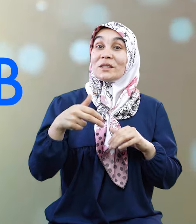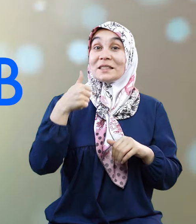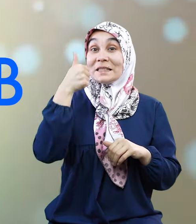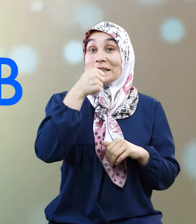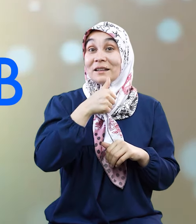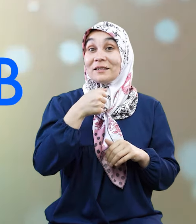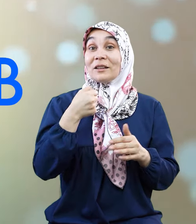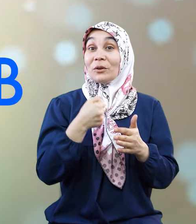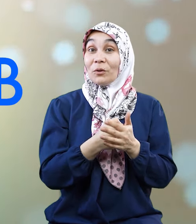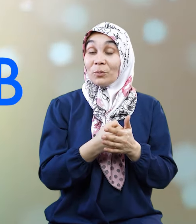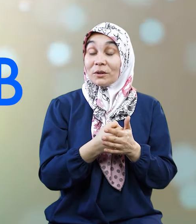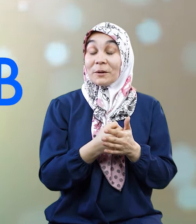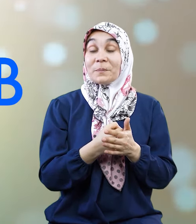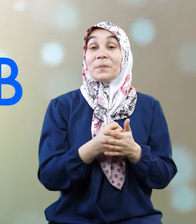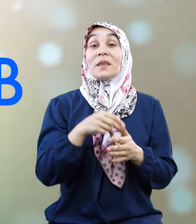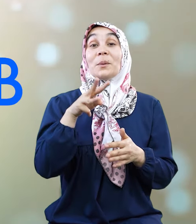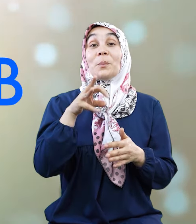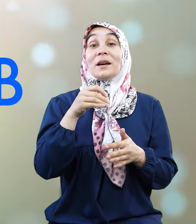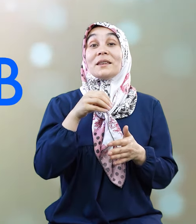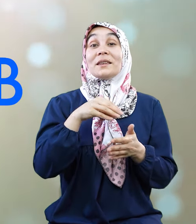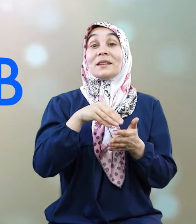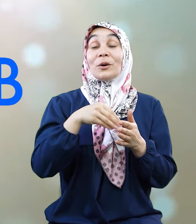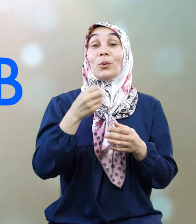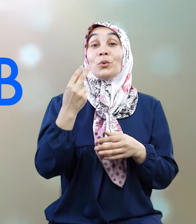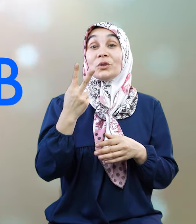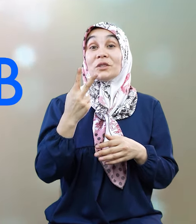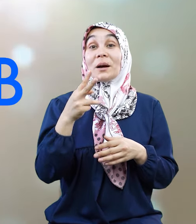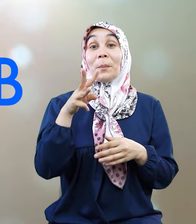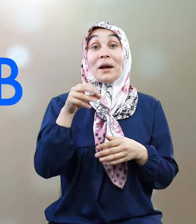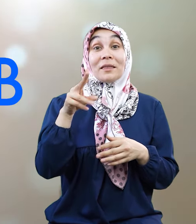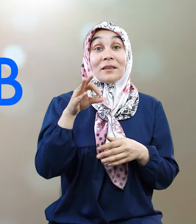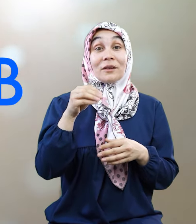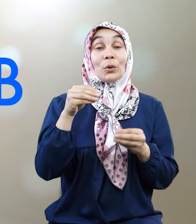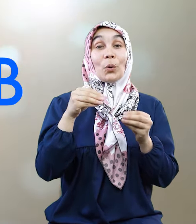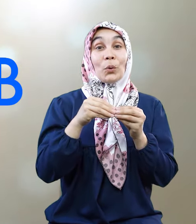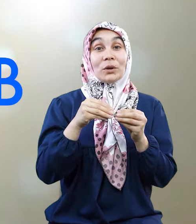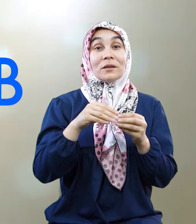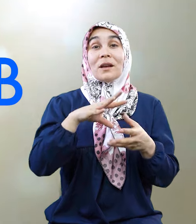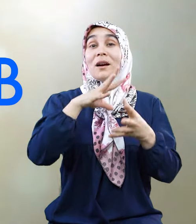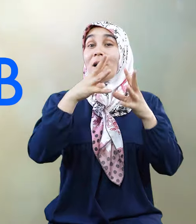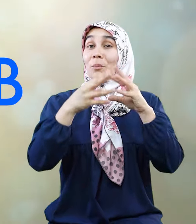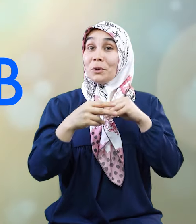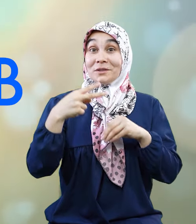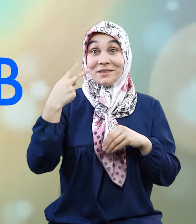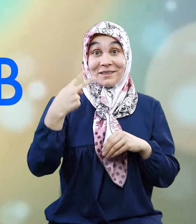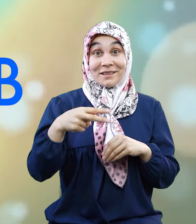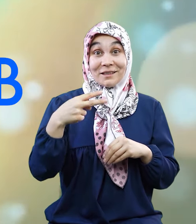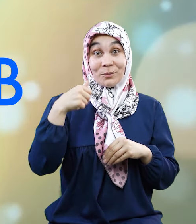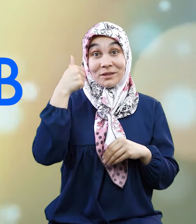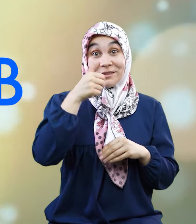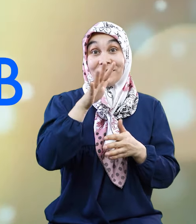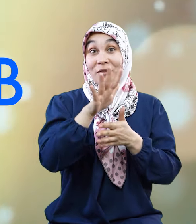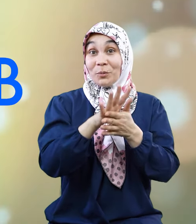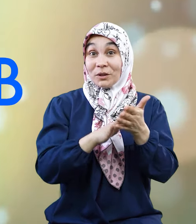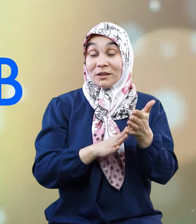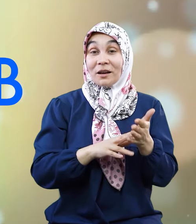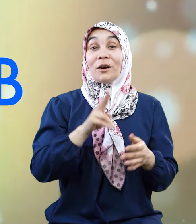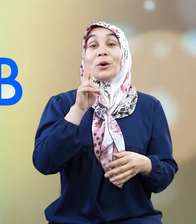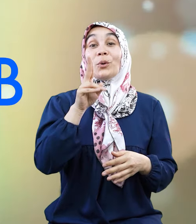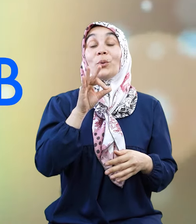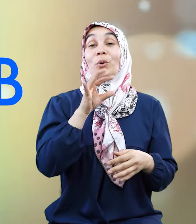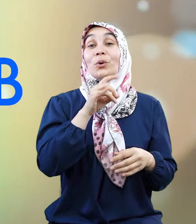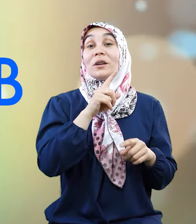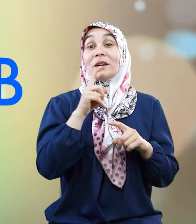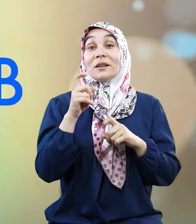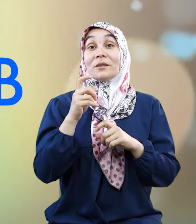610-632 yillar davomida. Makkada 13 yil, Madinada 10 yil. Hammasi bo'lib 23 yil davom etgan. Qur'oni